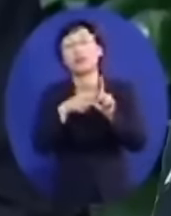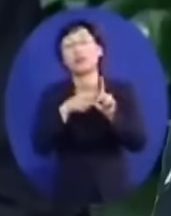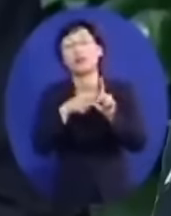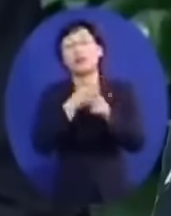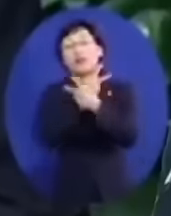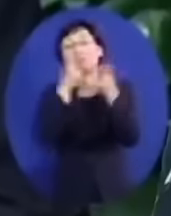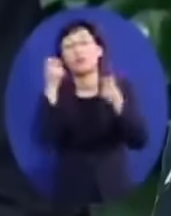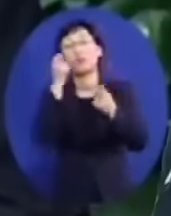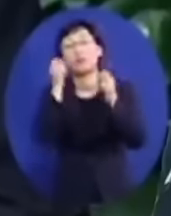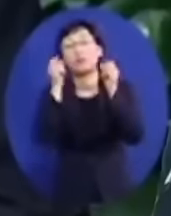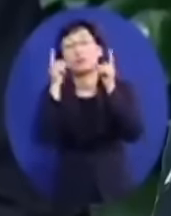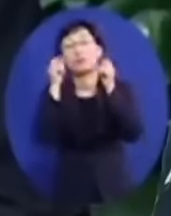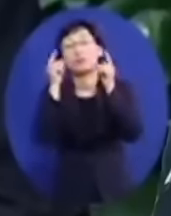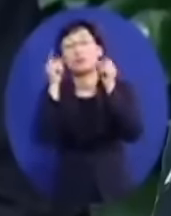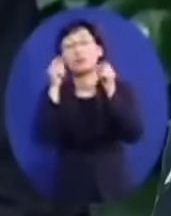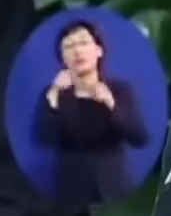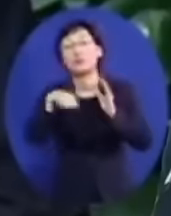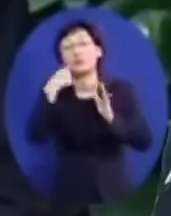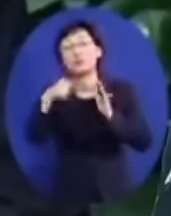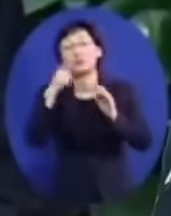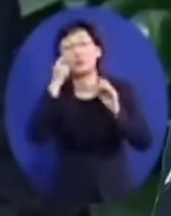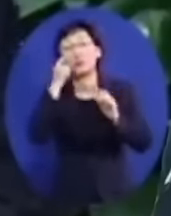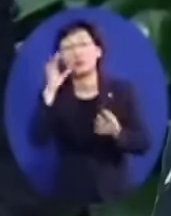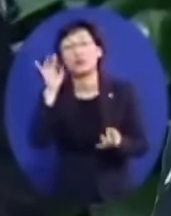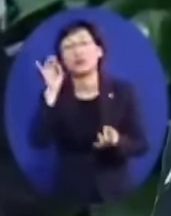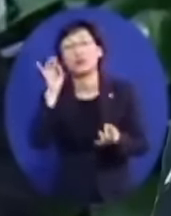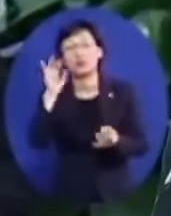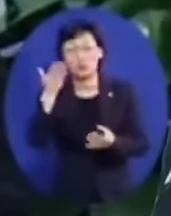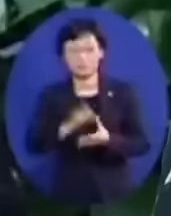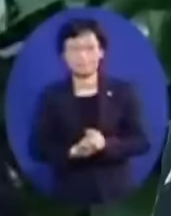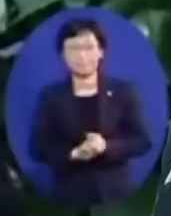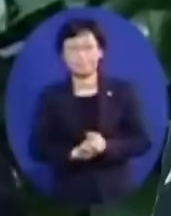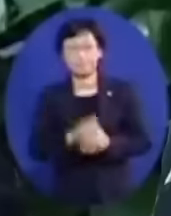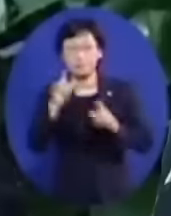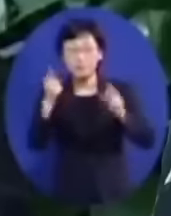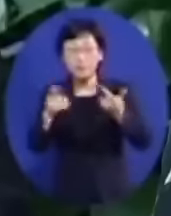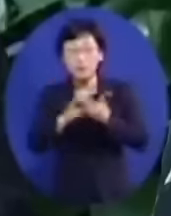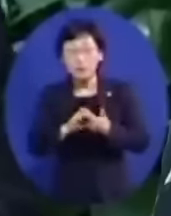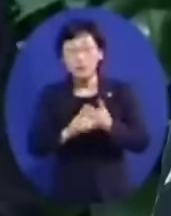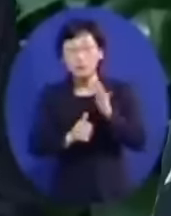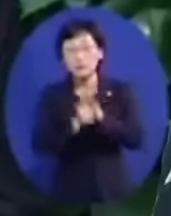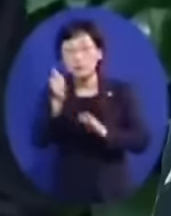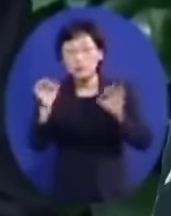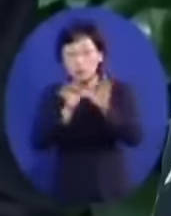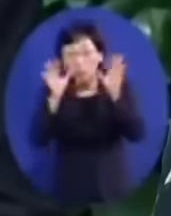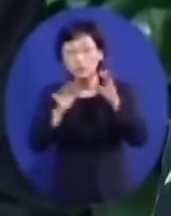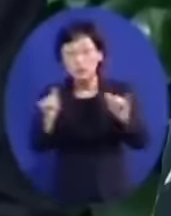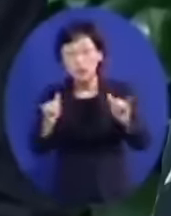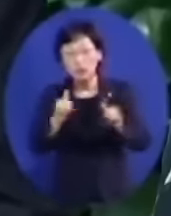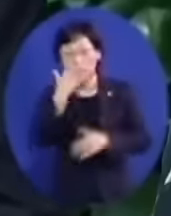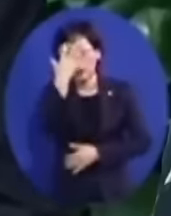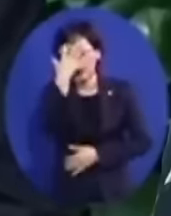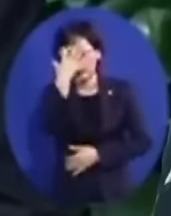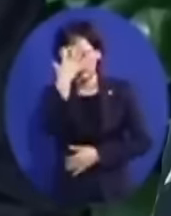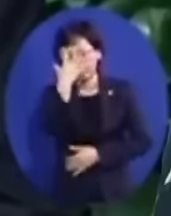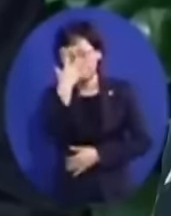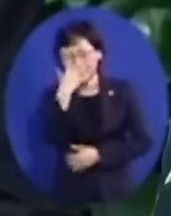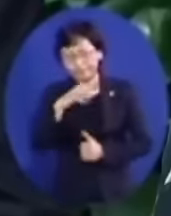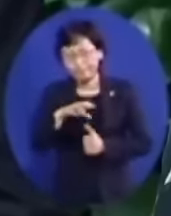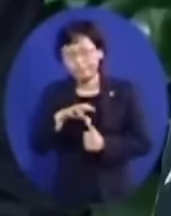자지도 아니하고 먹지도 아니하고 식물인간처럼 되어버린 것입니다. 그렇지 않으면 희망을 잃어버린 사람은 우울증의 노예가